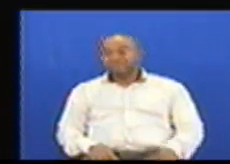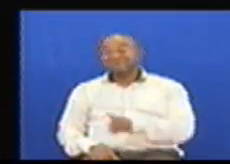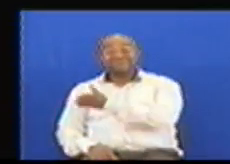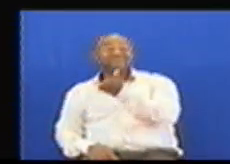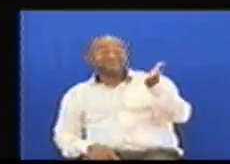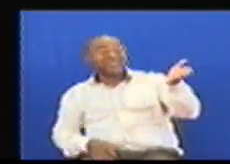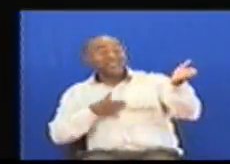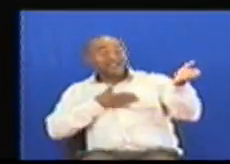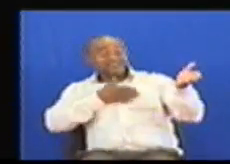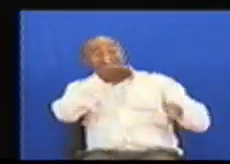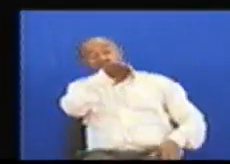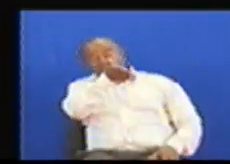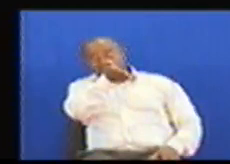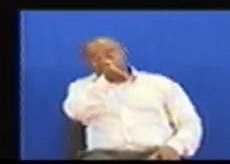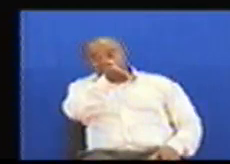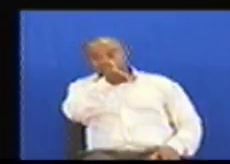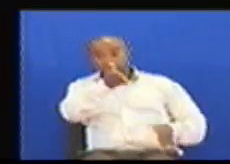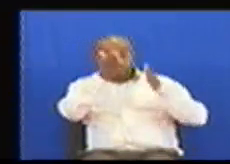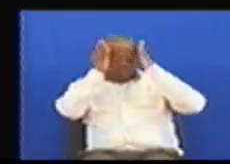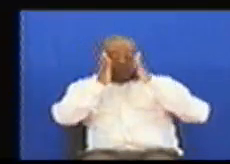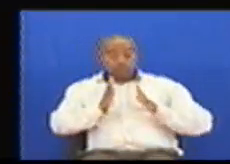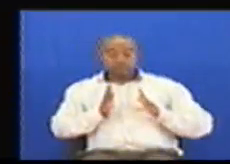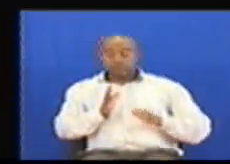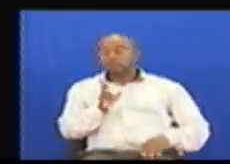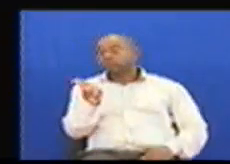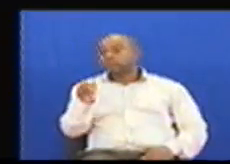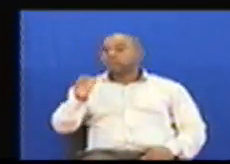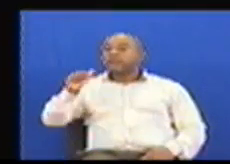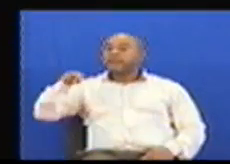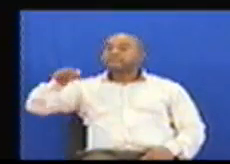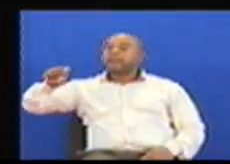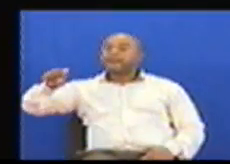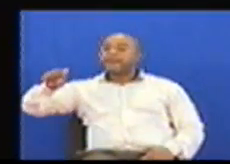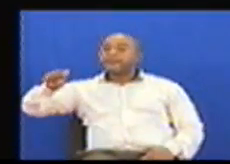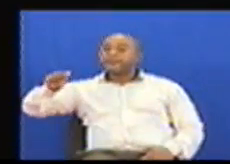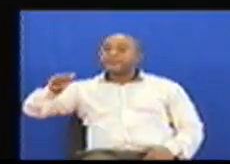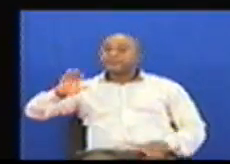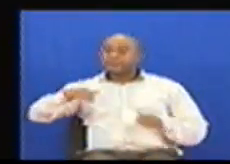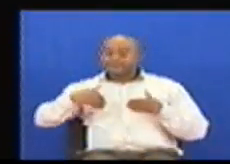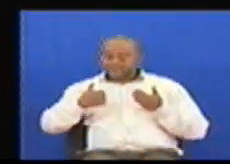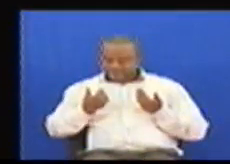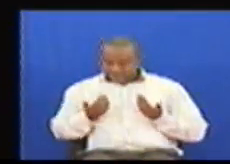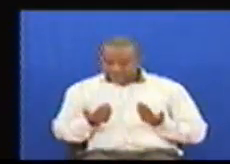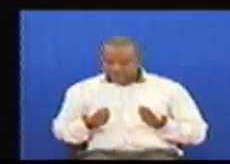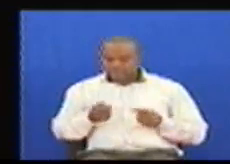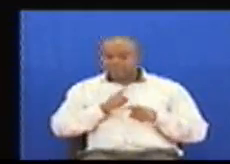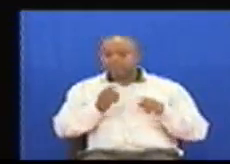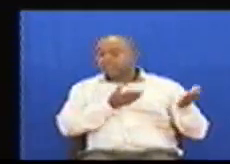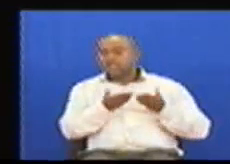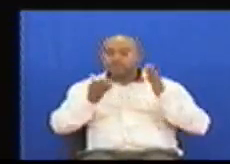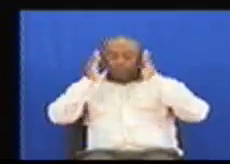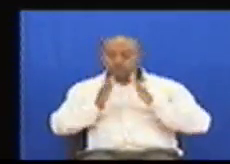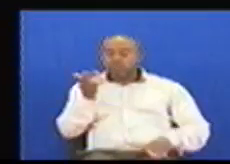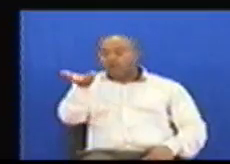Asante sana Mheshimiwa Hasna Mwilima. Tutaendelea waheshimiwa bunge. Nilikuwa nimemtaja Mheshimiwa Moshi